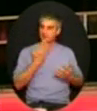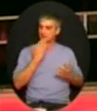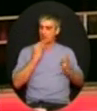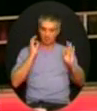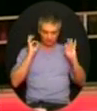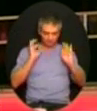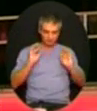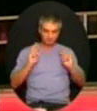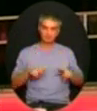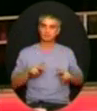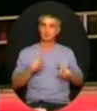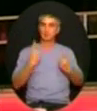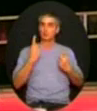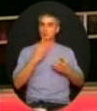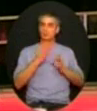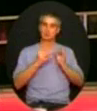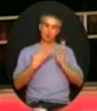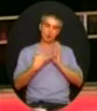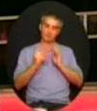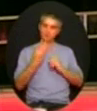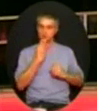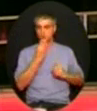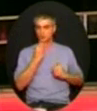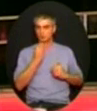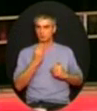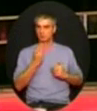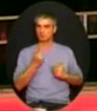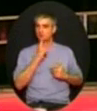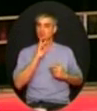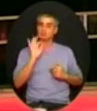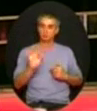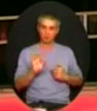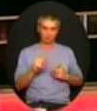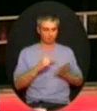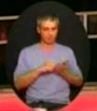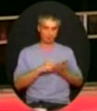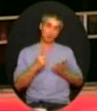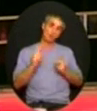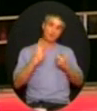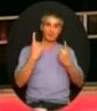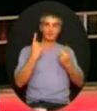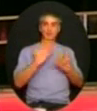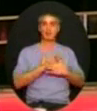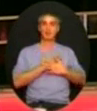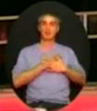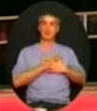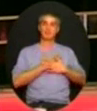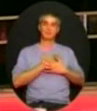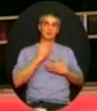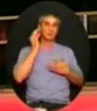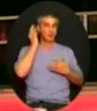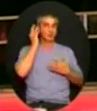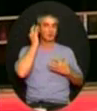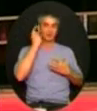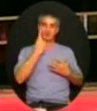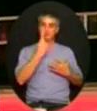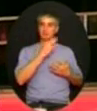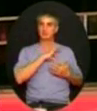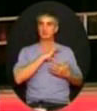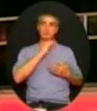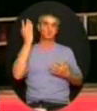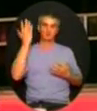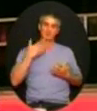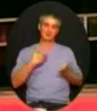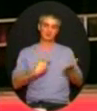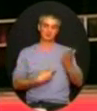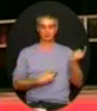ישראלי לכל דבר, ופתאום התחילו לבדוק את היהדות שלו ושל אימא שלו, כי הוא במקרה התאהב בבחורה מחבר העמים